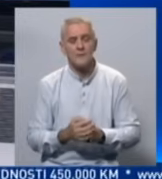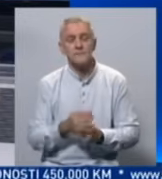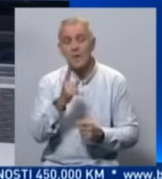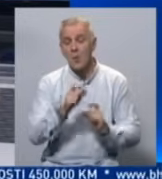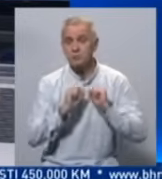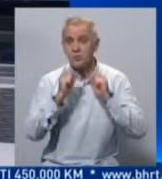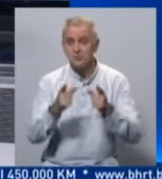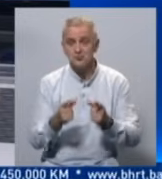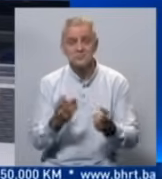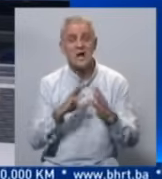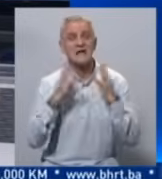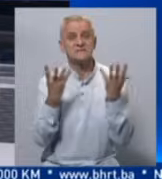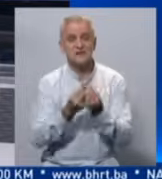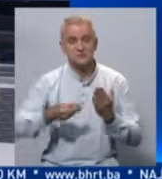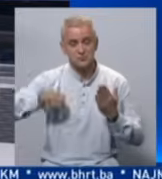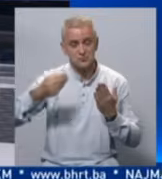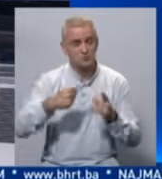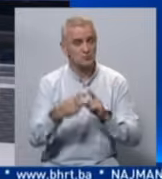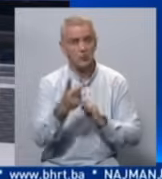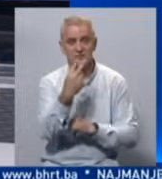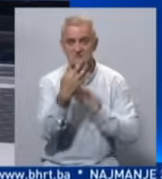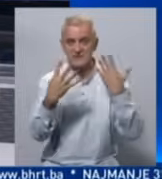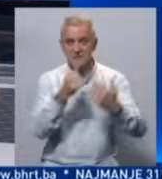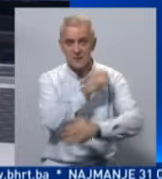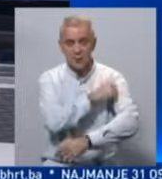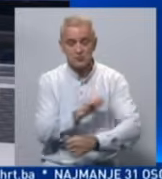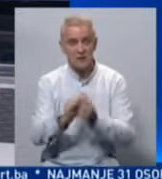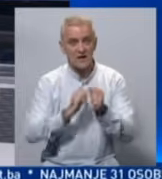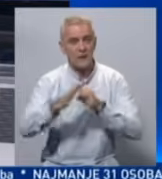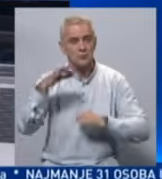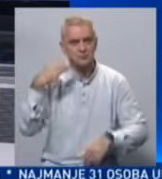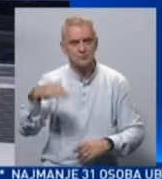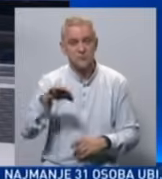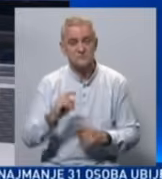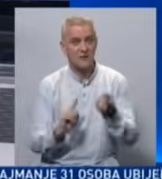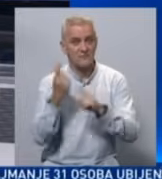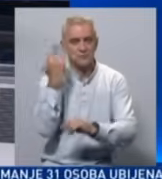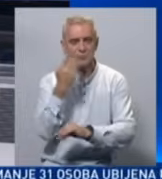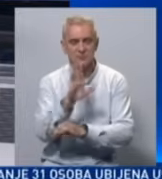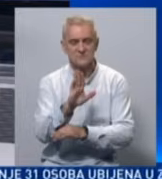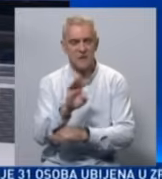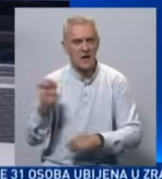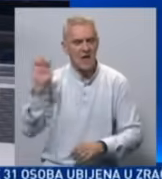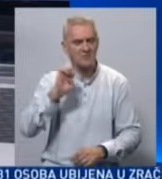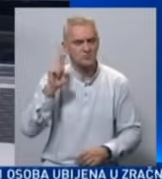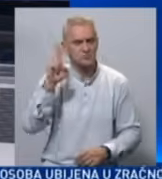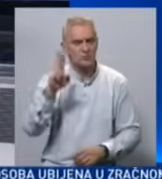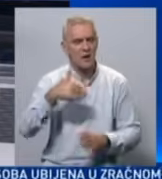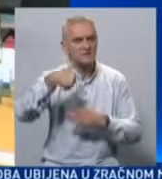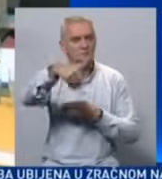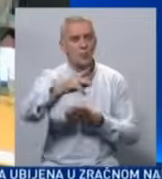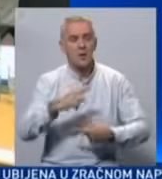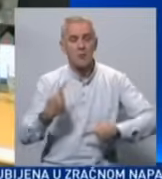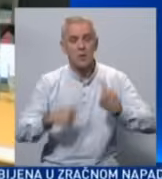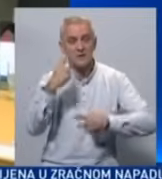Poručili su u zajedničkom saopštenju povodom 29. godišnjice genocida u Srebrenici visoki predstavnik Evropske unije za spoljnu politiku